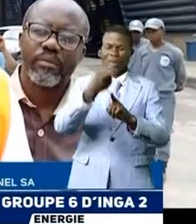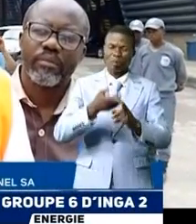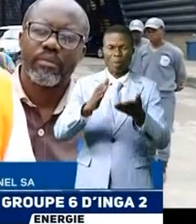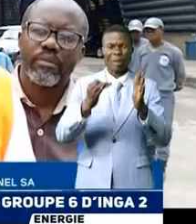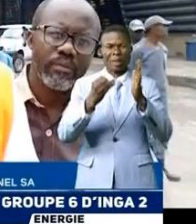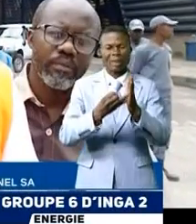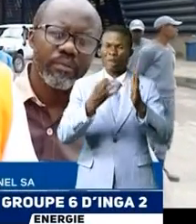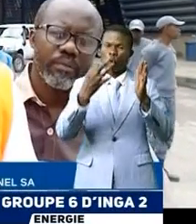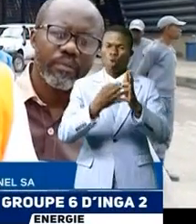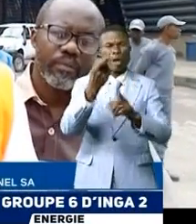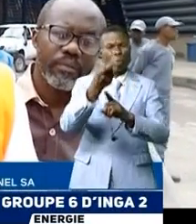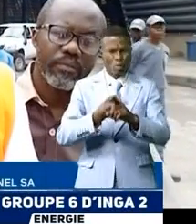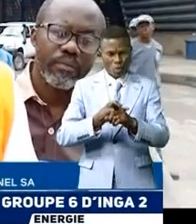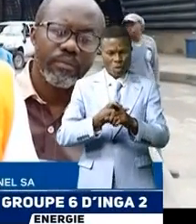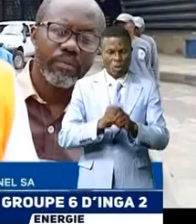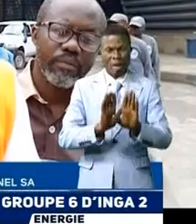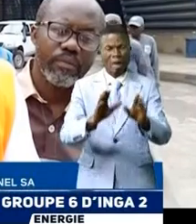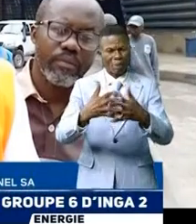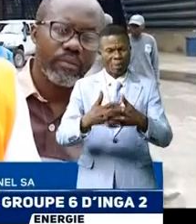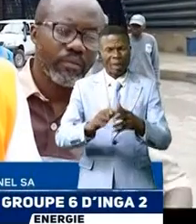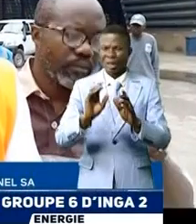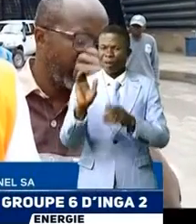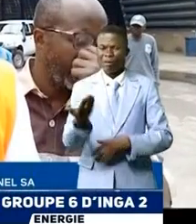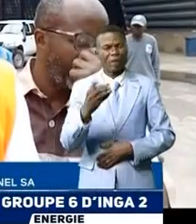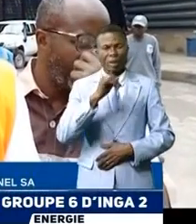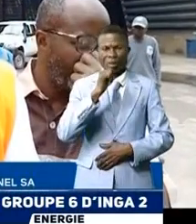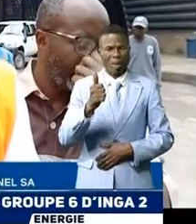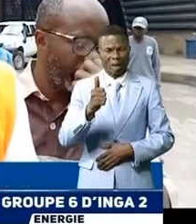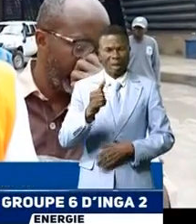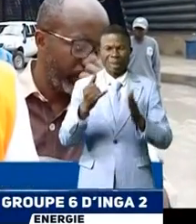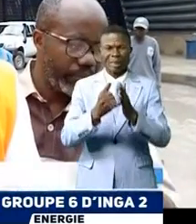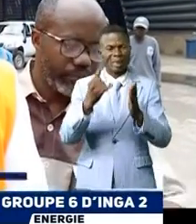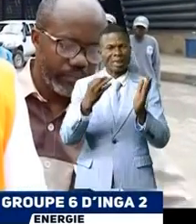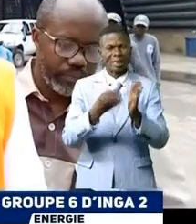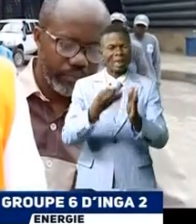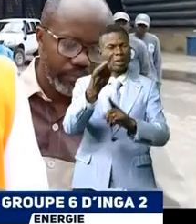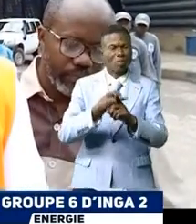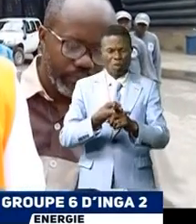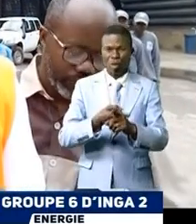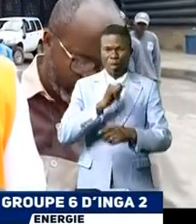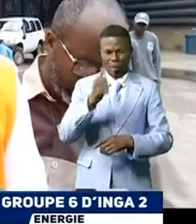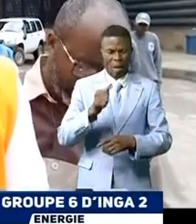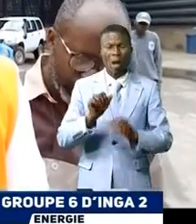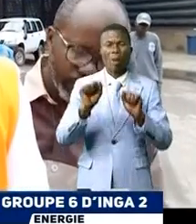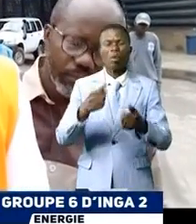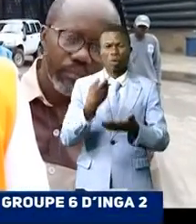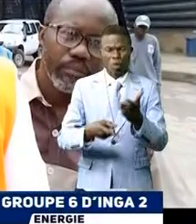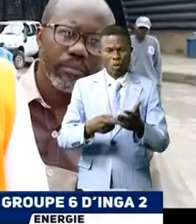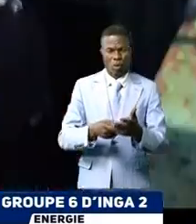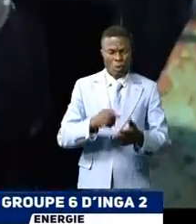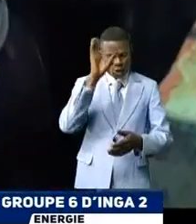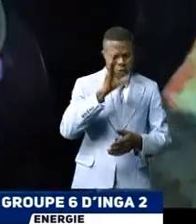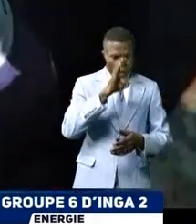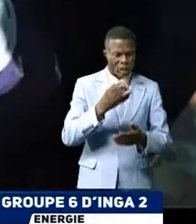8 mois. On ne peut pas laisser la machine comme ça rester pendant 6-7 mois à la rue. Le mieux serait de récupérer cette